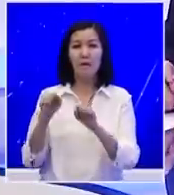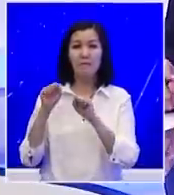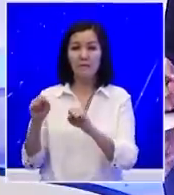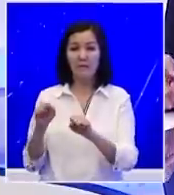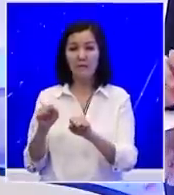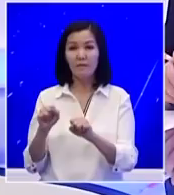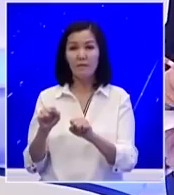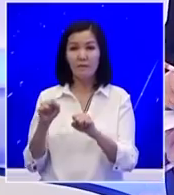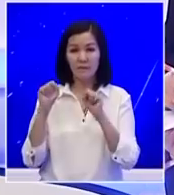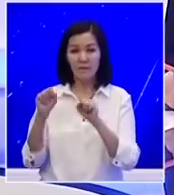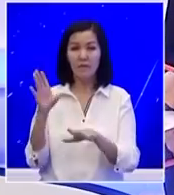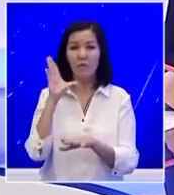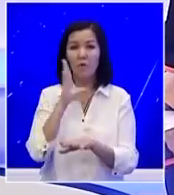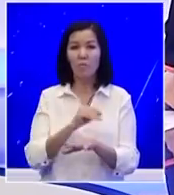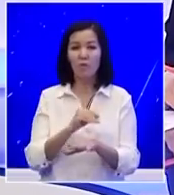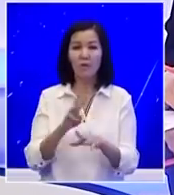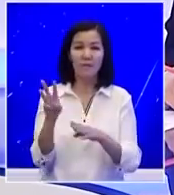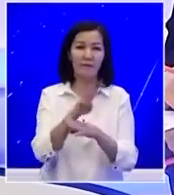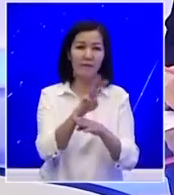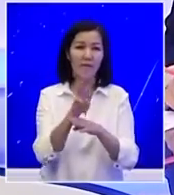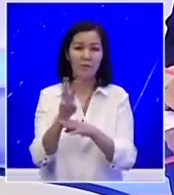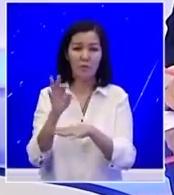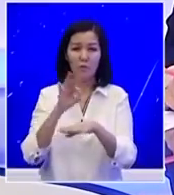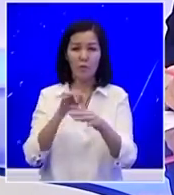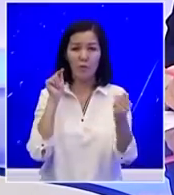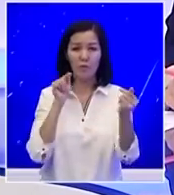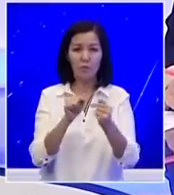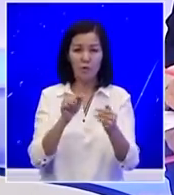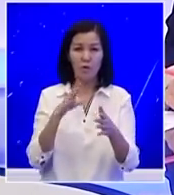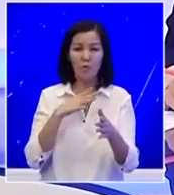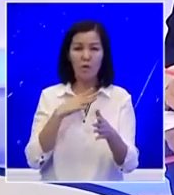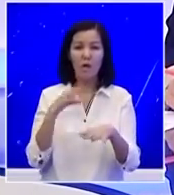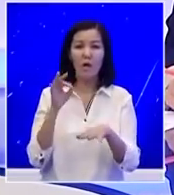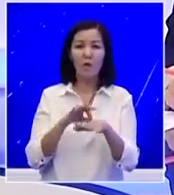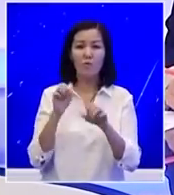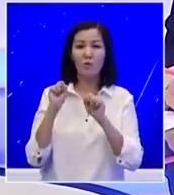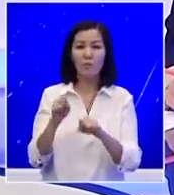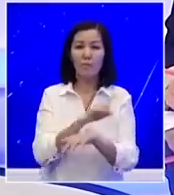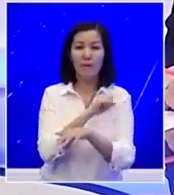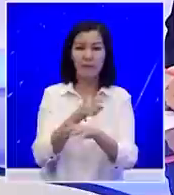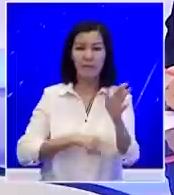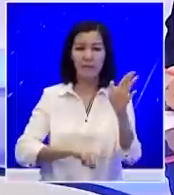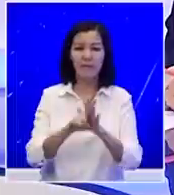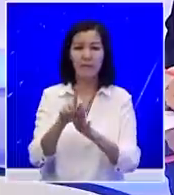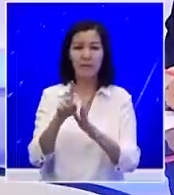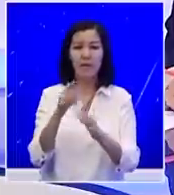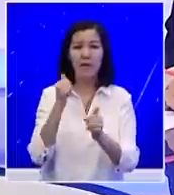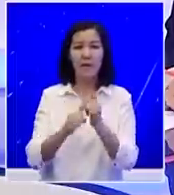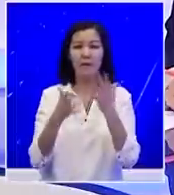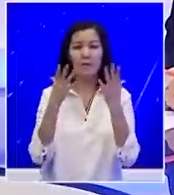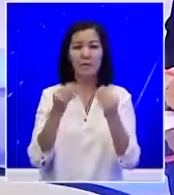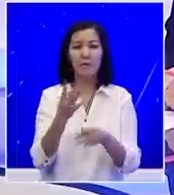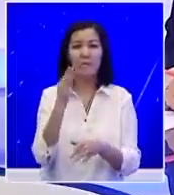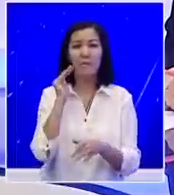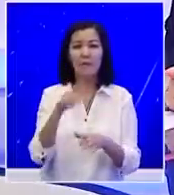Сақтансаң сақтайды дейді. Зарарсыздандыру коронавируске тосқауыл. Көксулықтар қауіпті кеселден қорғануға мықтап кіріскен. Күн сайын ауданда